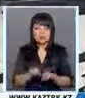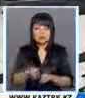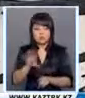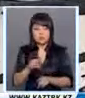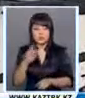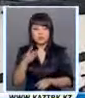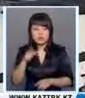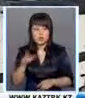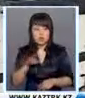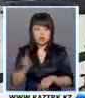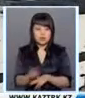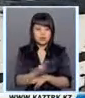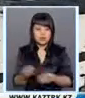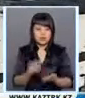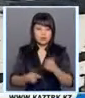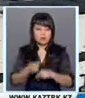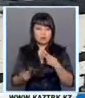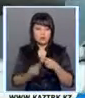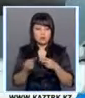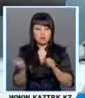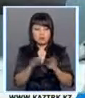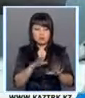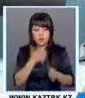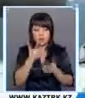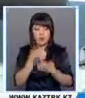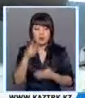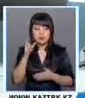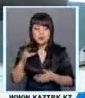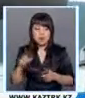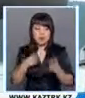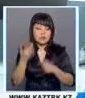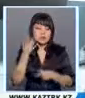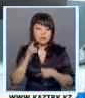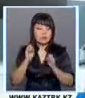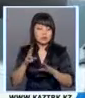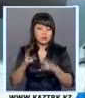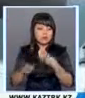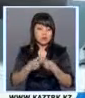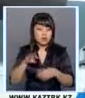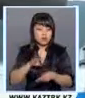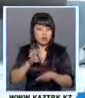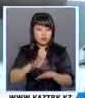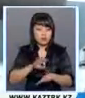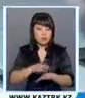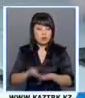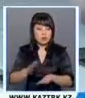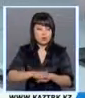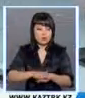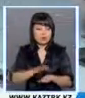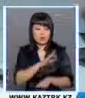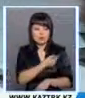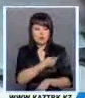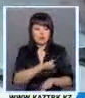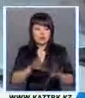3-і түзету мекемесіне қайта жіберілген. Қалған 4-і әлі ауруханада жатыр. Осы оқиғаға орай түзету мекемесіне облыстық ішкі